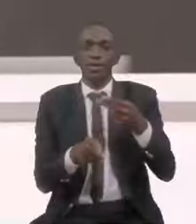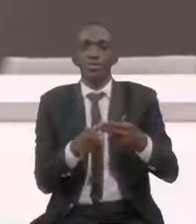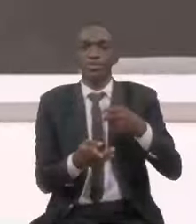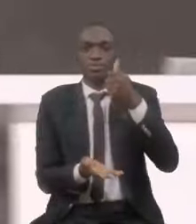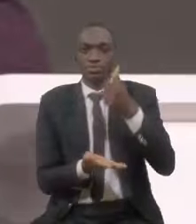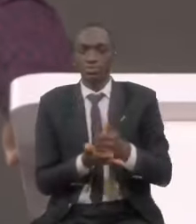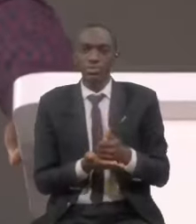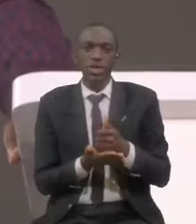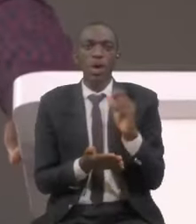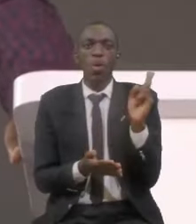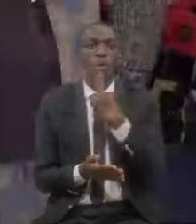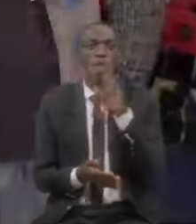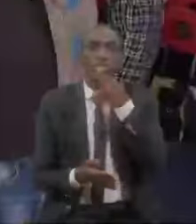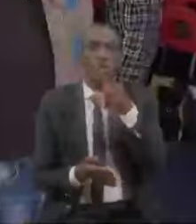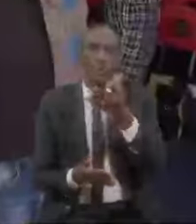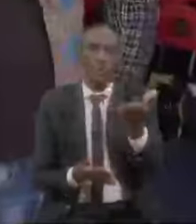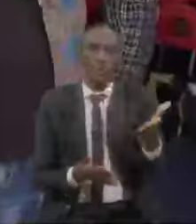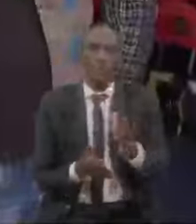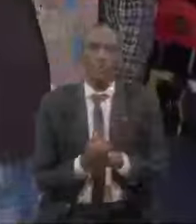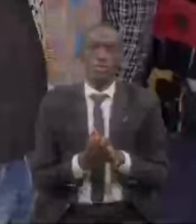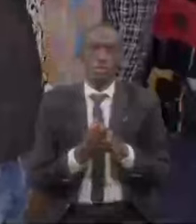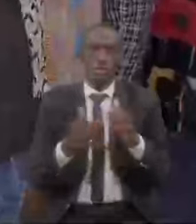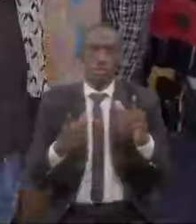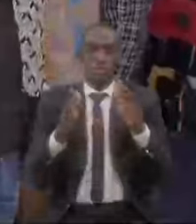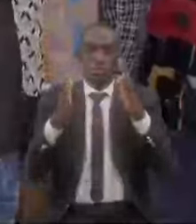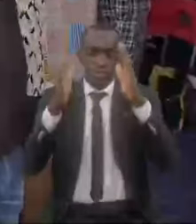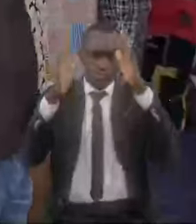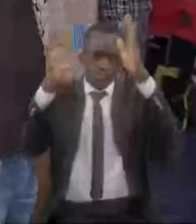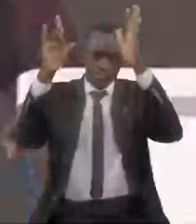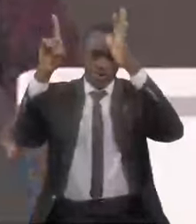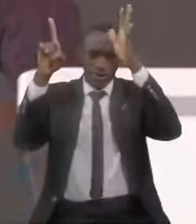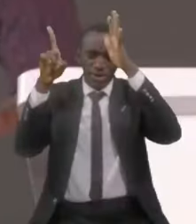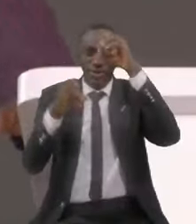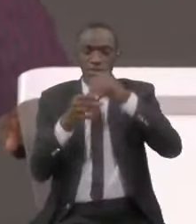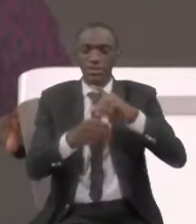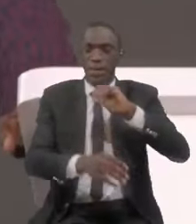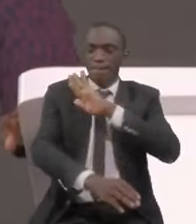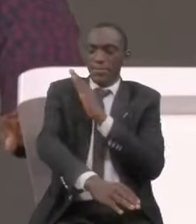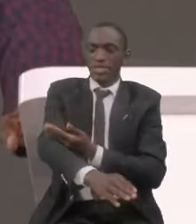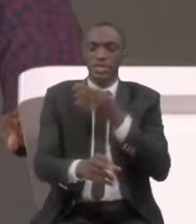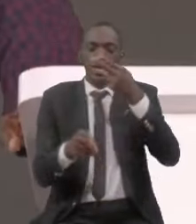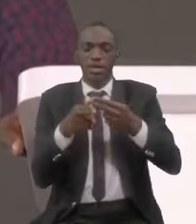Où es-tu là-bas? Père, au nom puissant de Jésus,